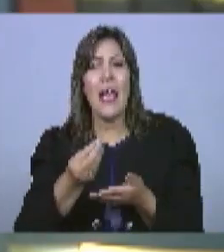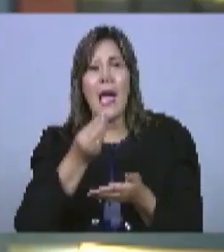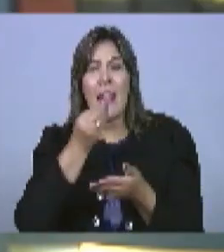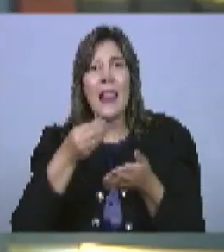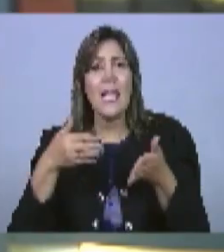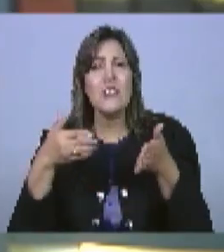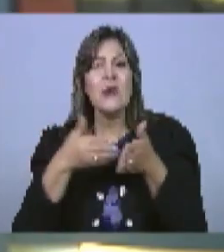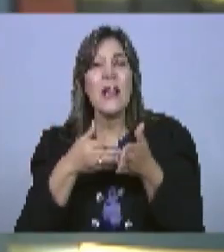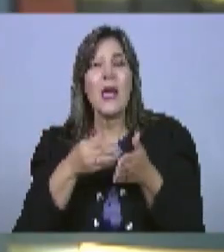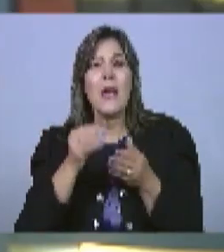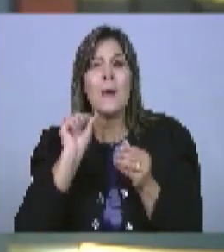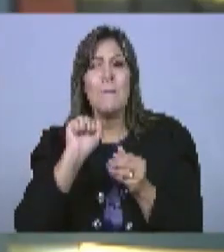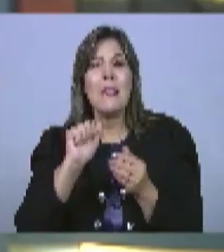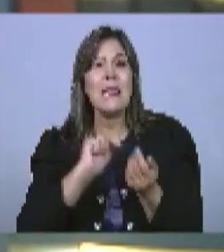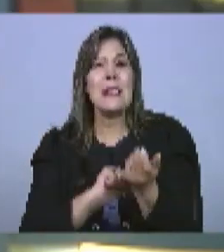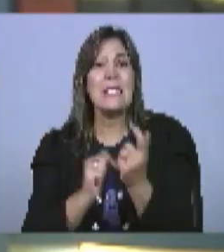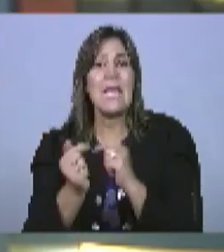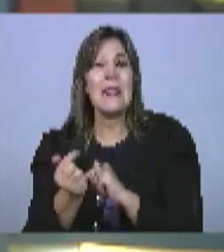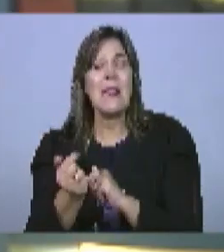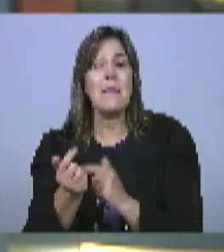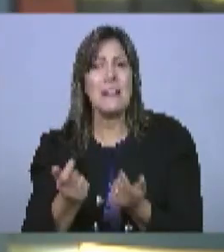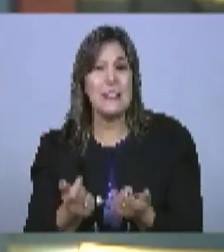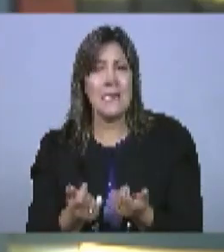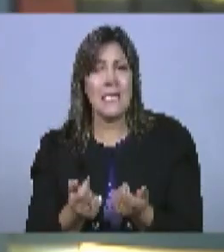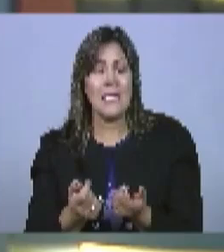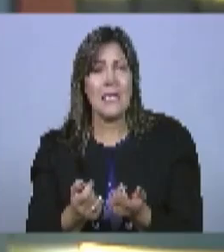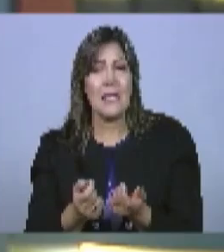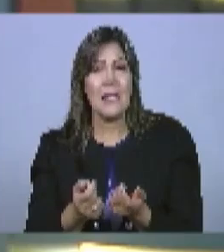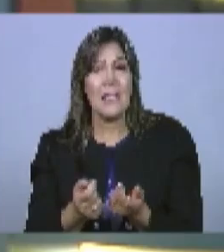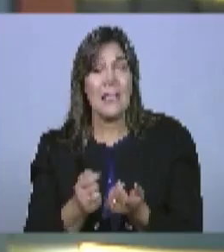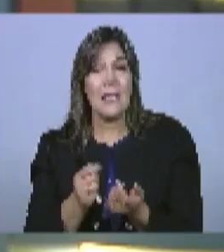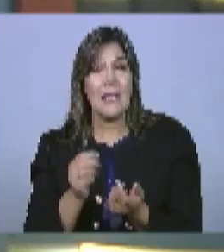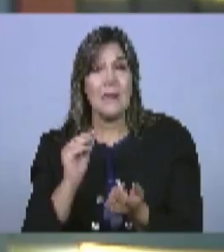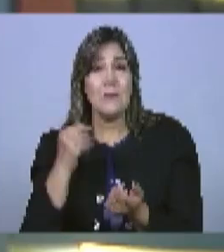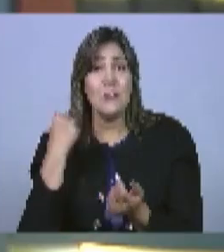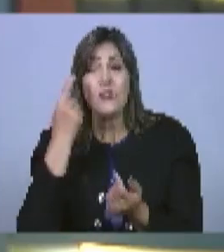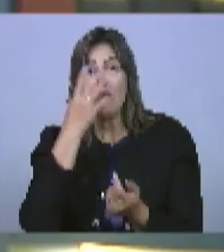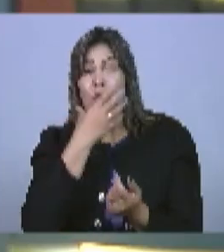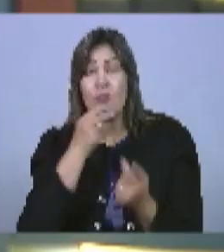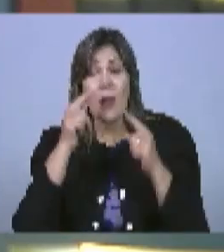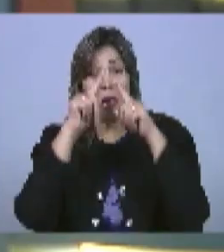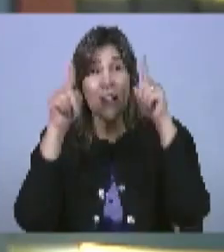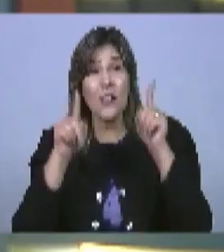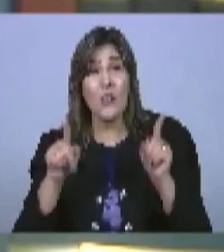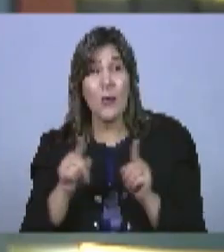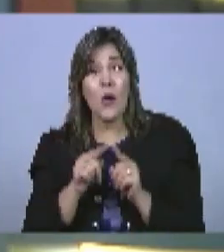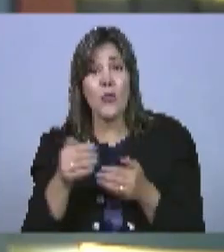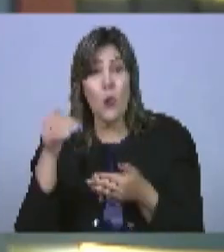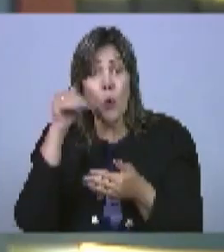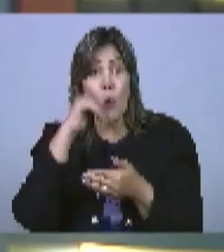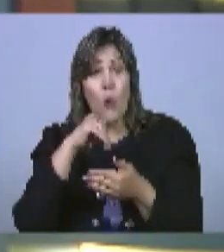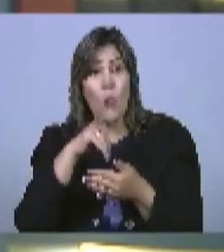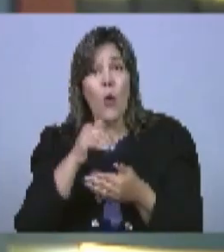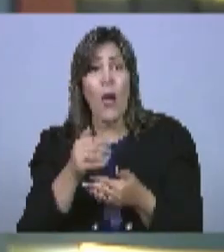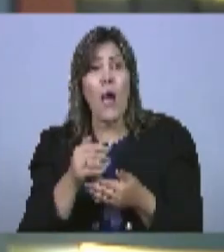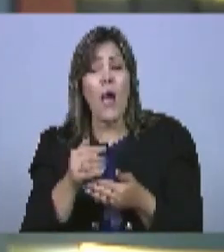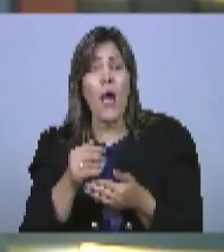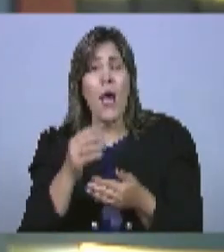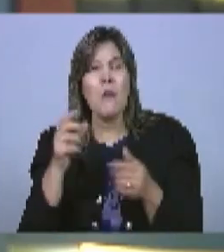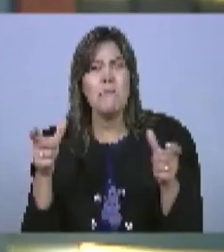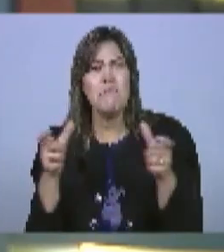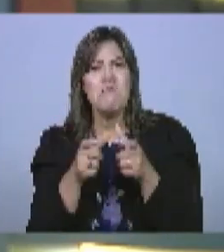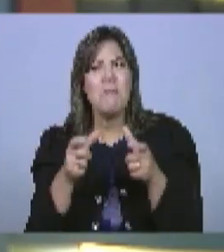دافينشي يحيط ب هذه اللوحه او في داخل هذه اللوحه